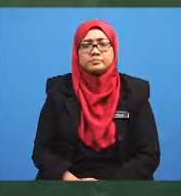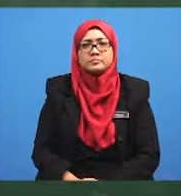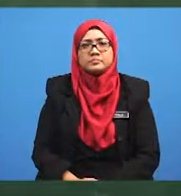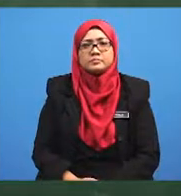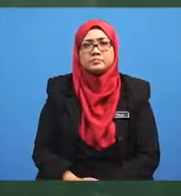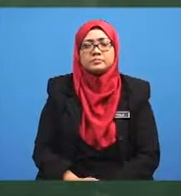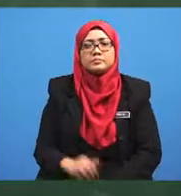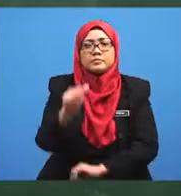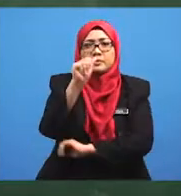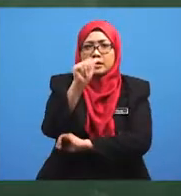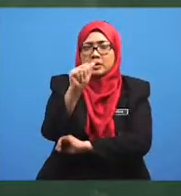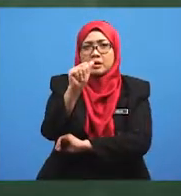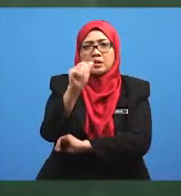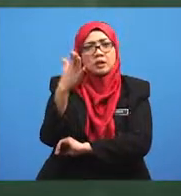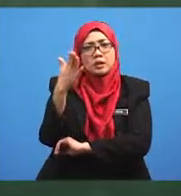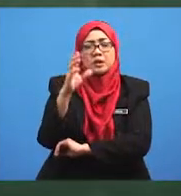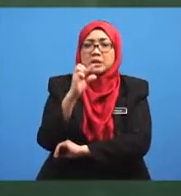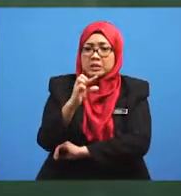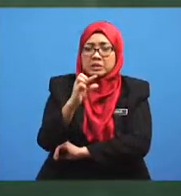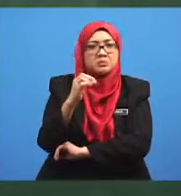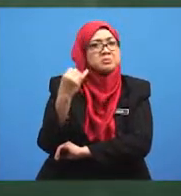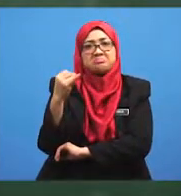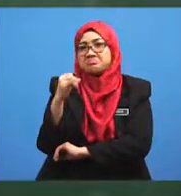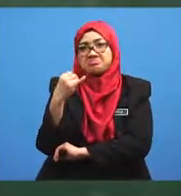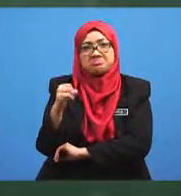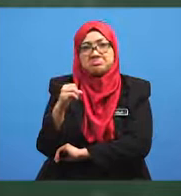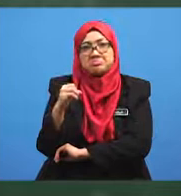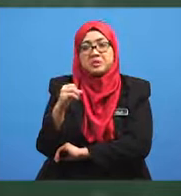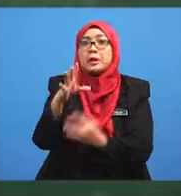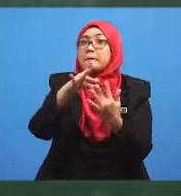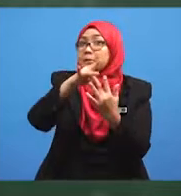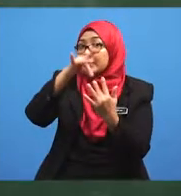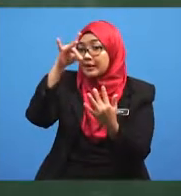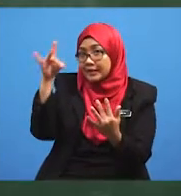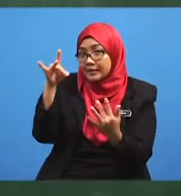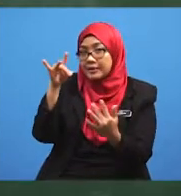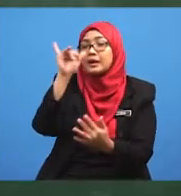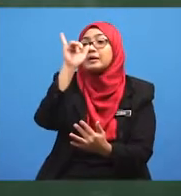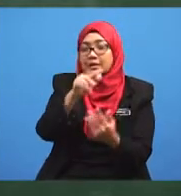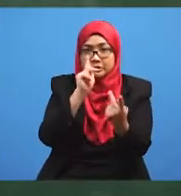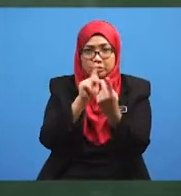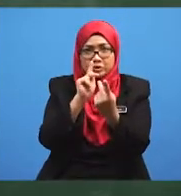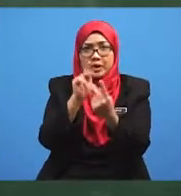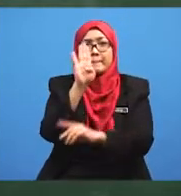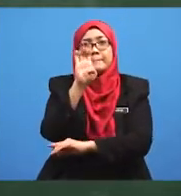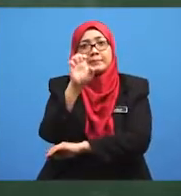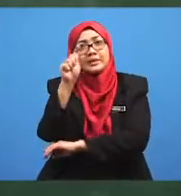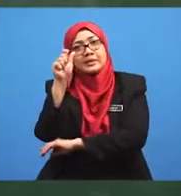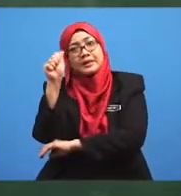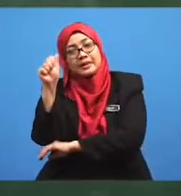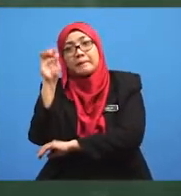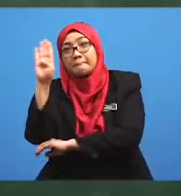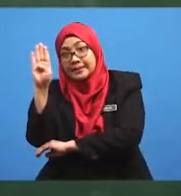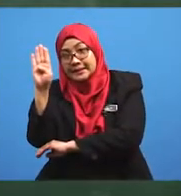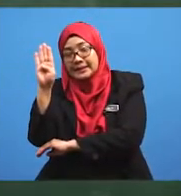sesuai dan gamma pun tidak sesuai digunakan. Maka pilihan yang paling sesuai adalah beta kerana